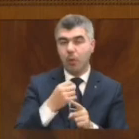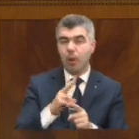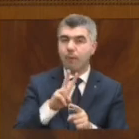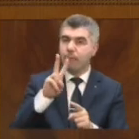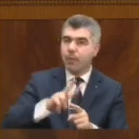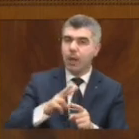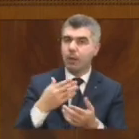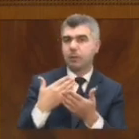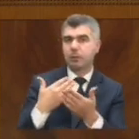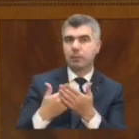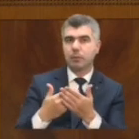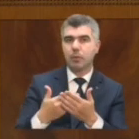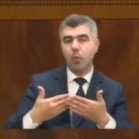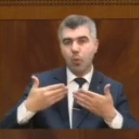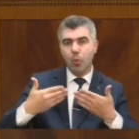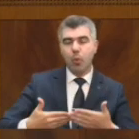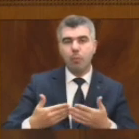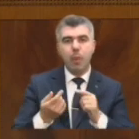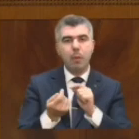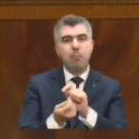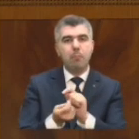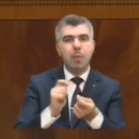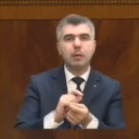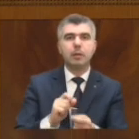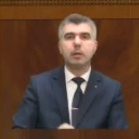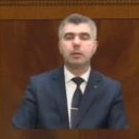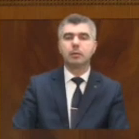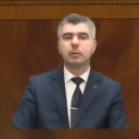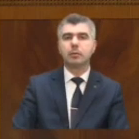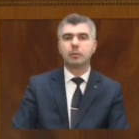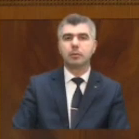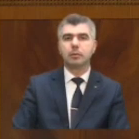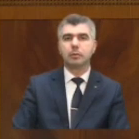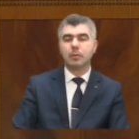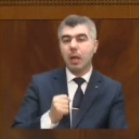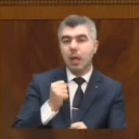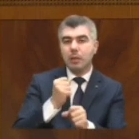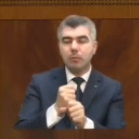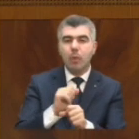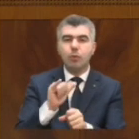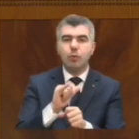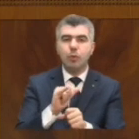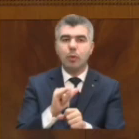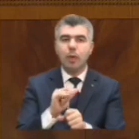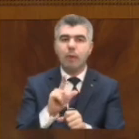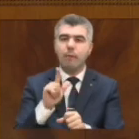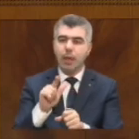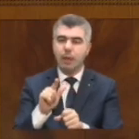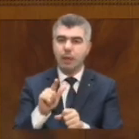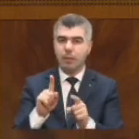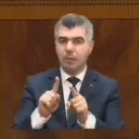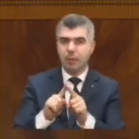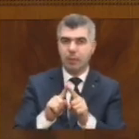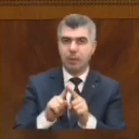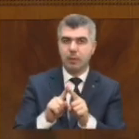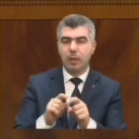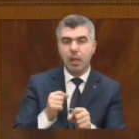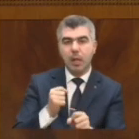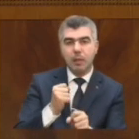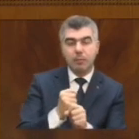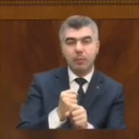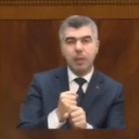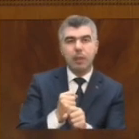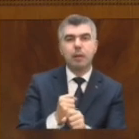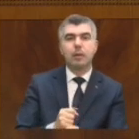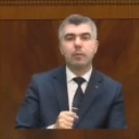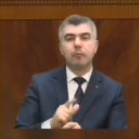صراحه انه اليوم خصنا نراجعوا الامور. واليوم اشتغلنا لان تنشوفوا الجانب السلبي، اشتغلنا وشفنا كيفاش اننا